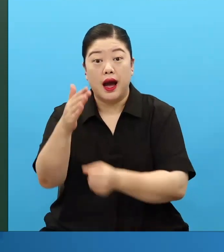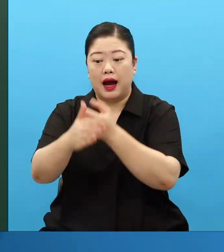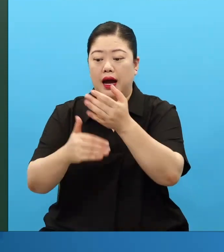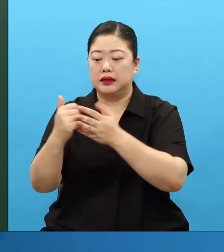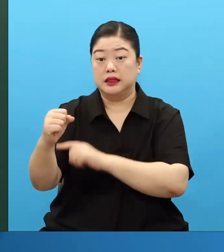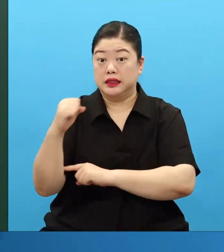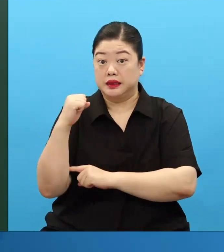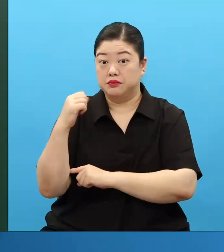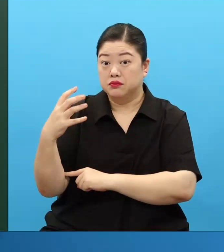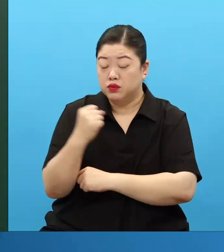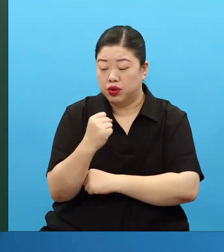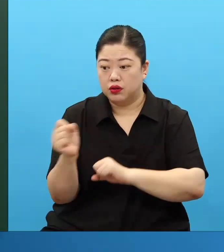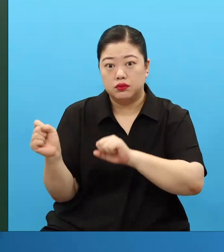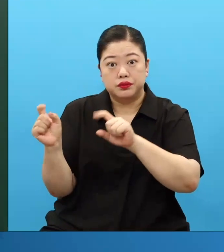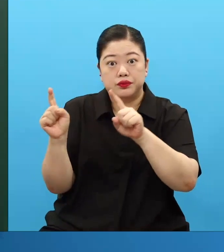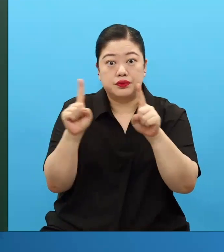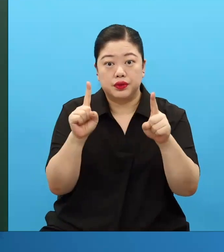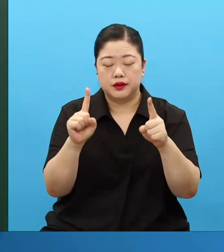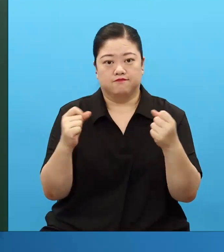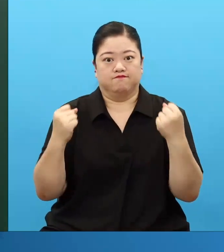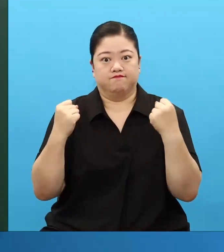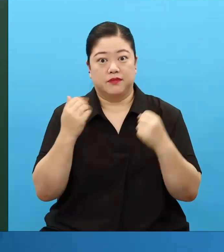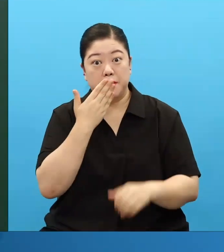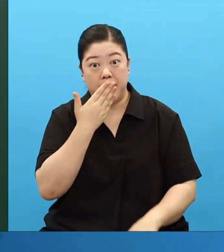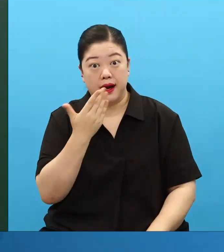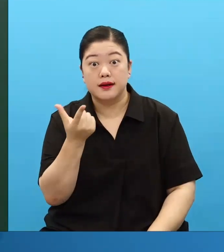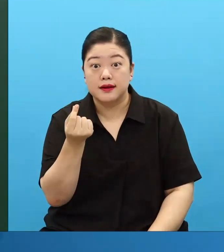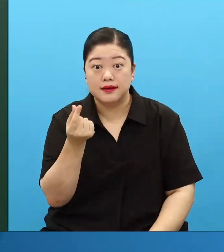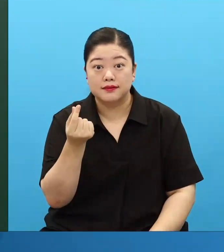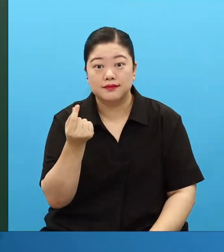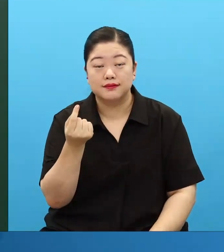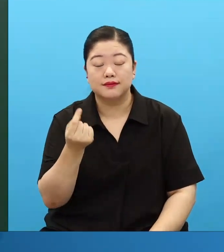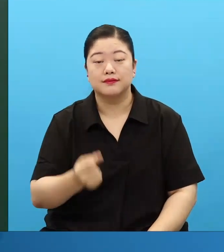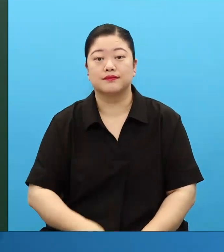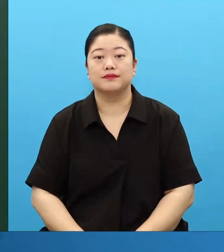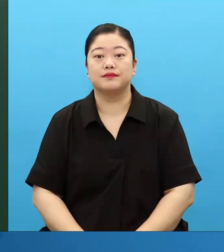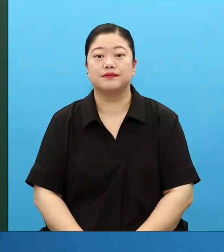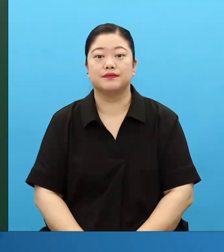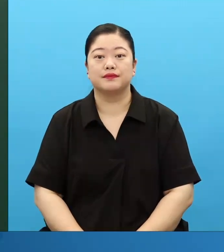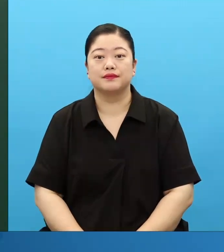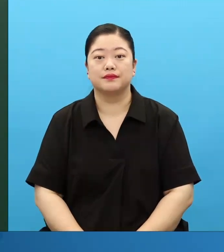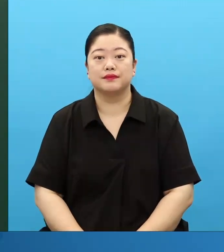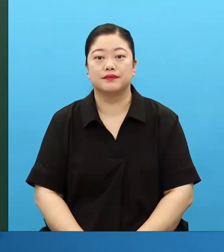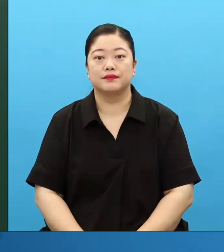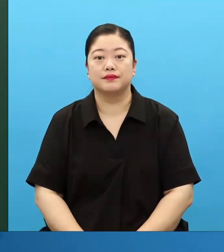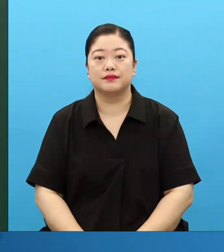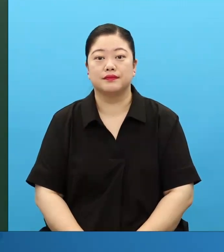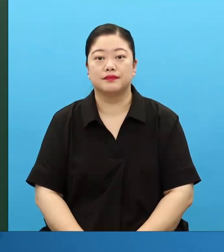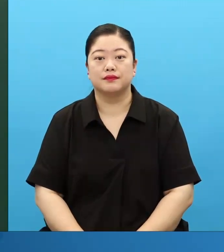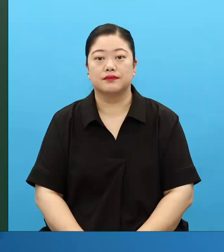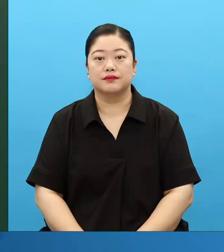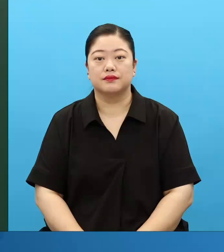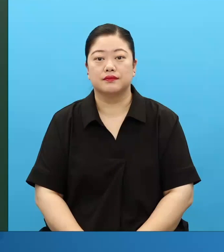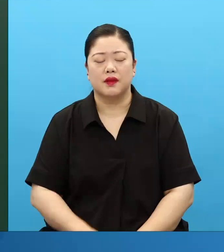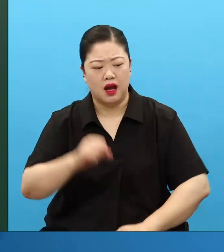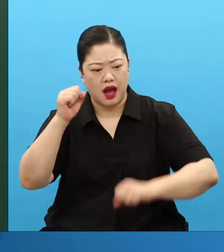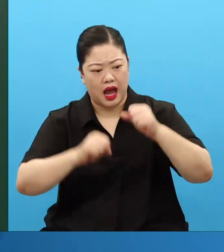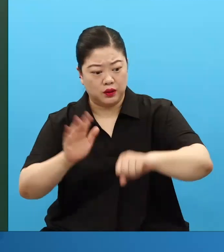성경대로 하는 것이다. That we have to do it with only the gospel and by the Bible. 그것만이 이 지역을 살리는 거다. Only that can save this